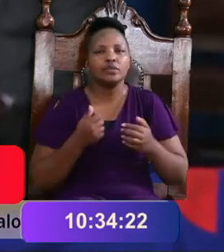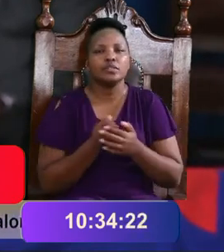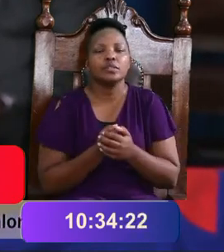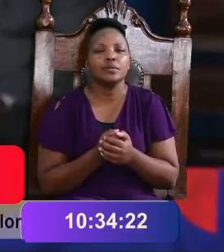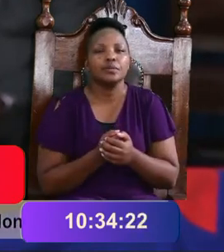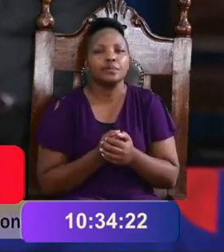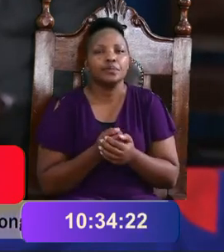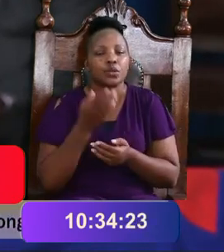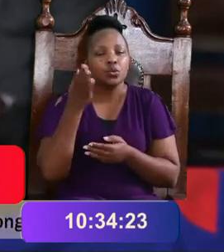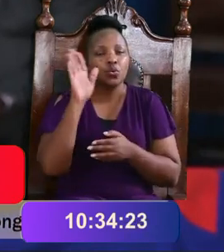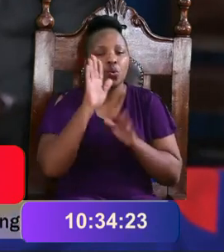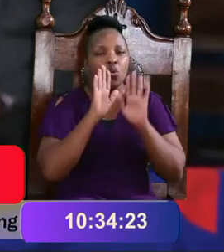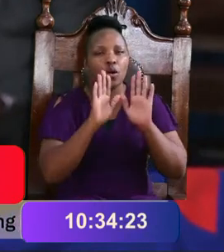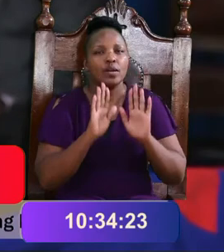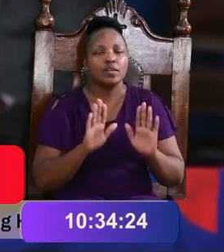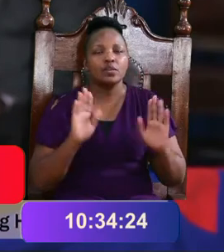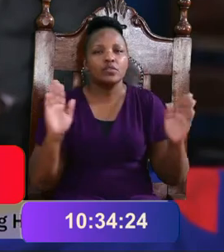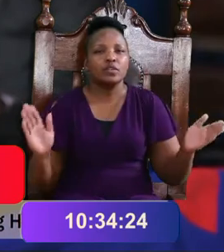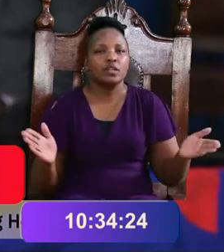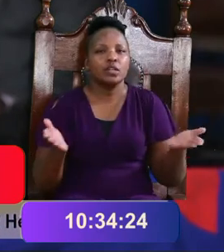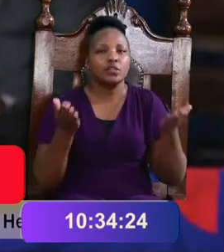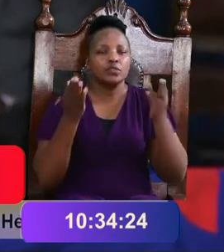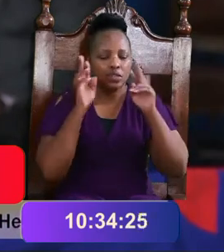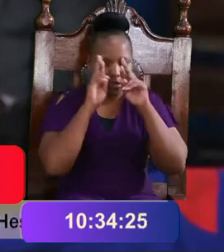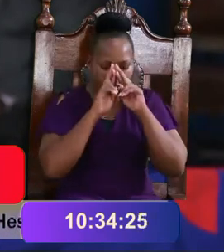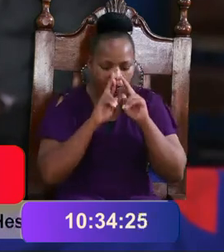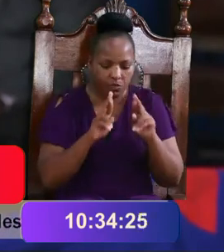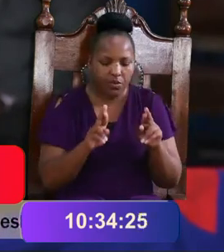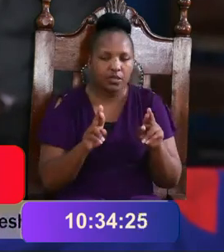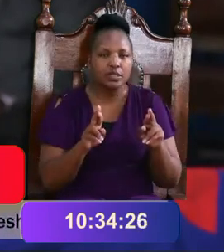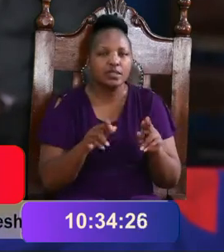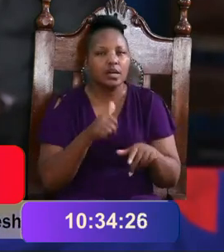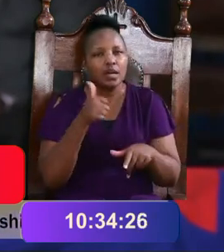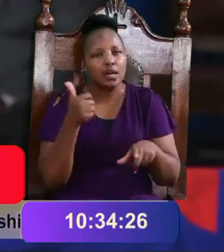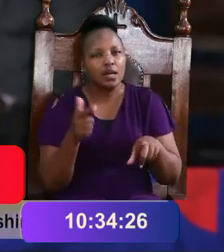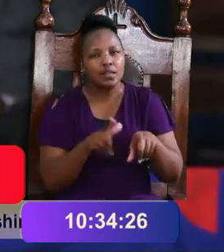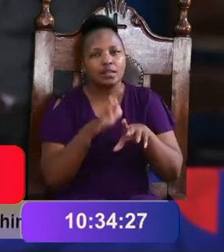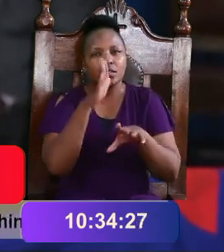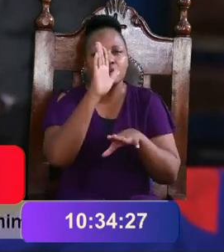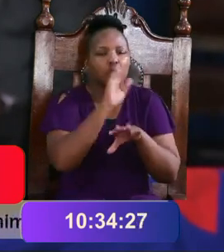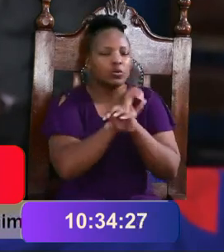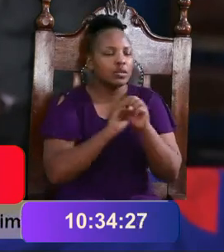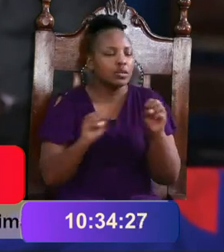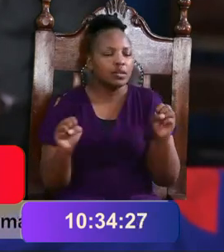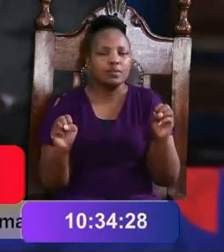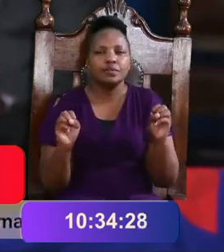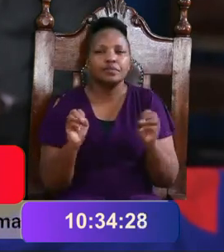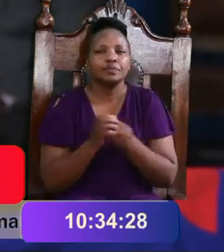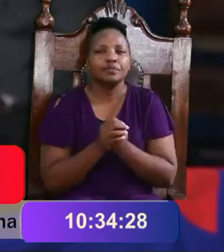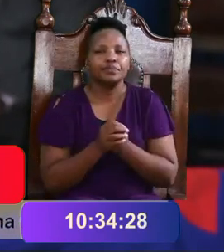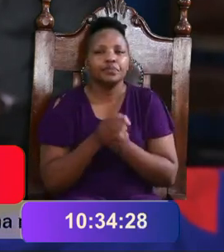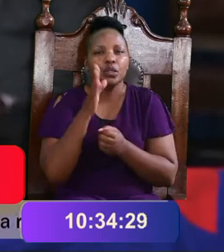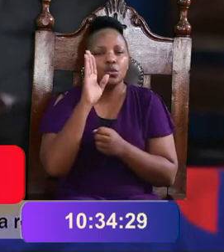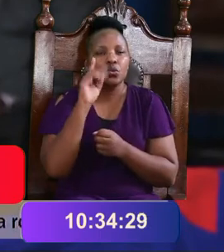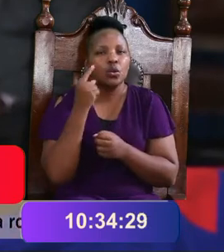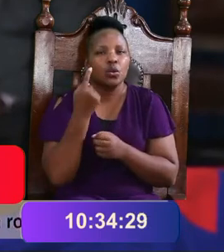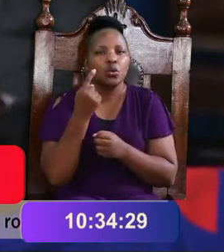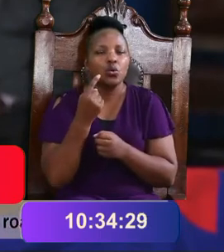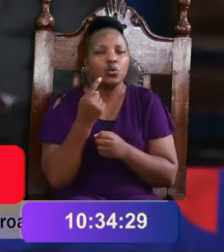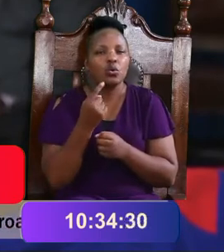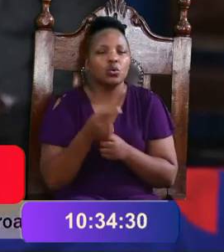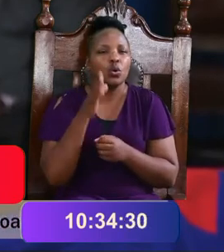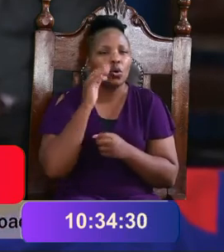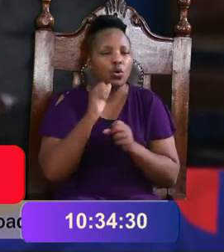Wewe unastahili kuinuliwa, unastahili kuheshimiwa. Hakuna mwingine kama wewe mbinguni na chini. Wewe ni Mungu wa miungu, Mungu